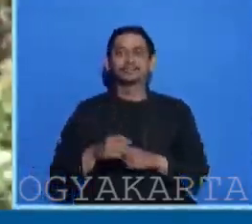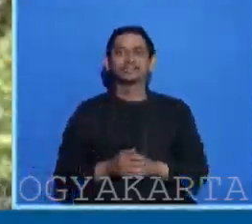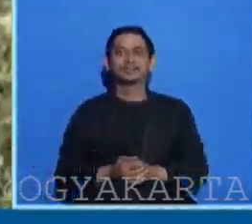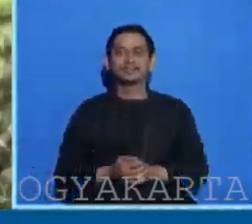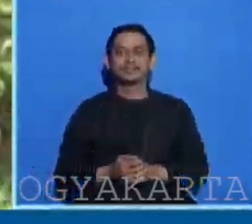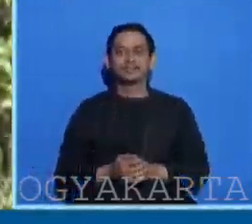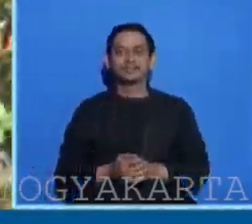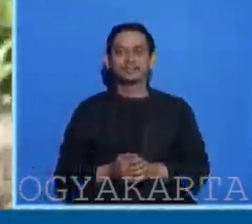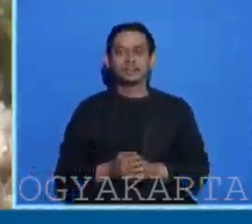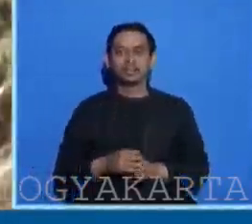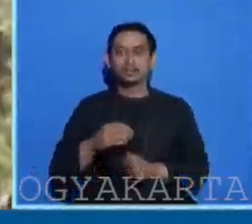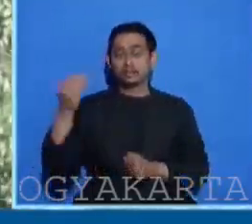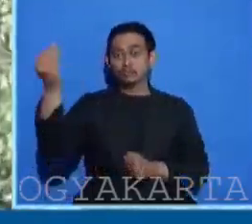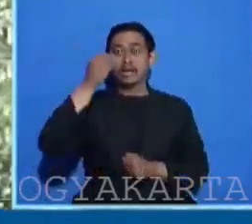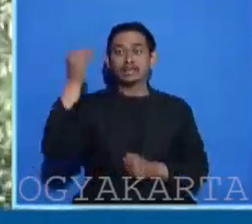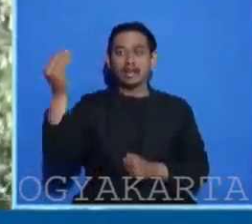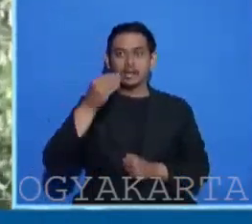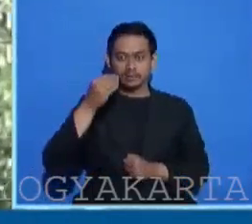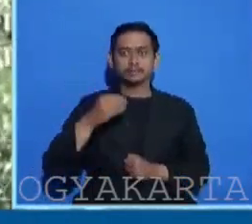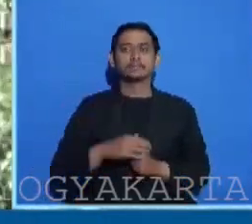pelancong gajah wisata